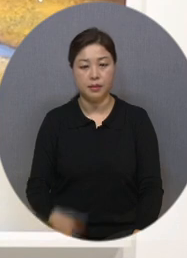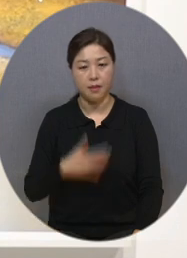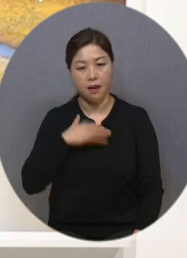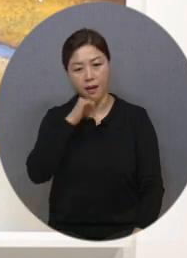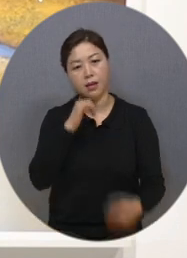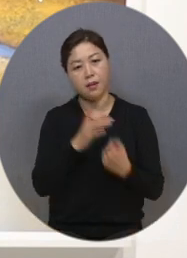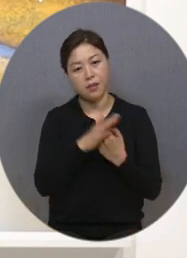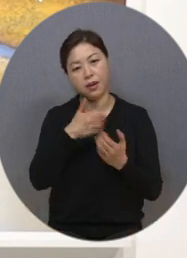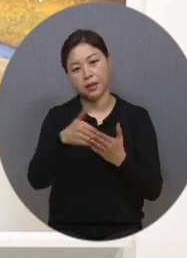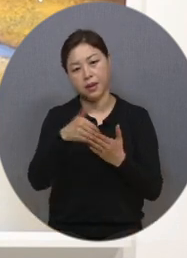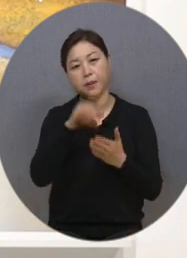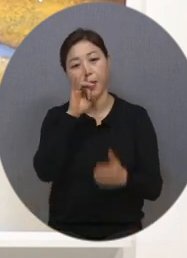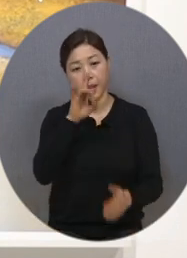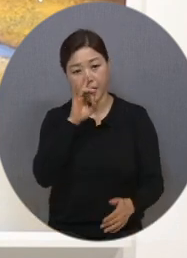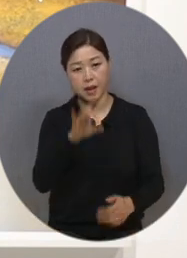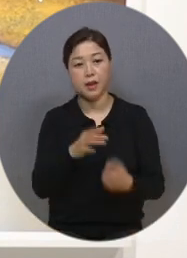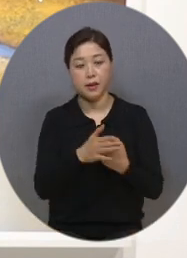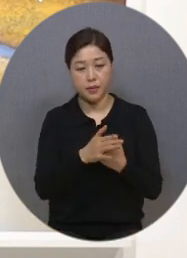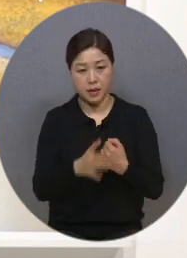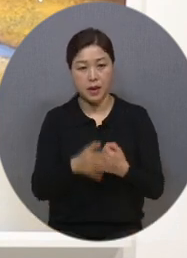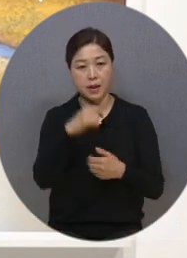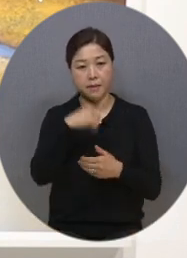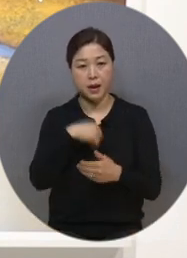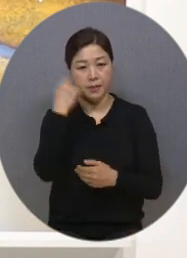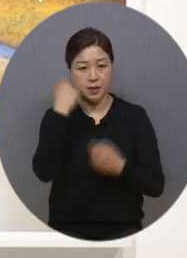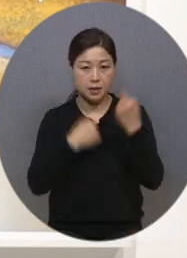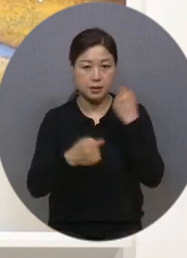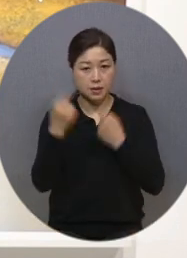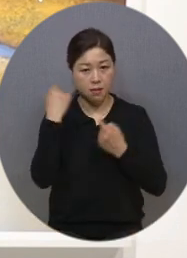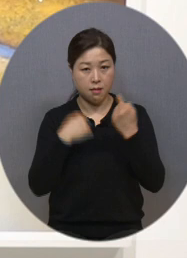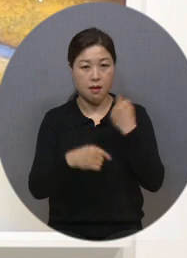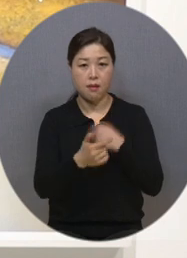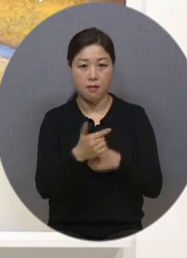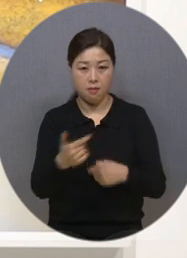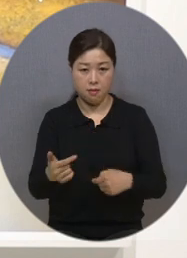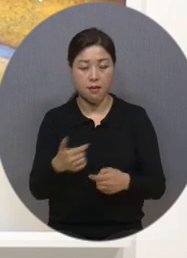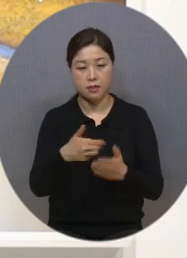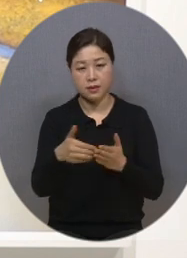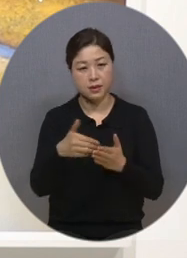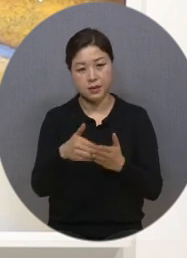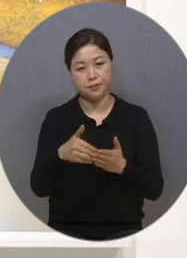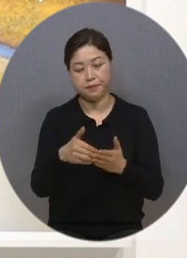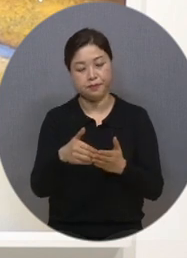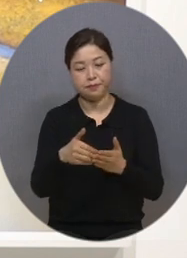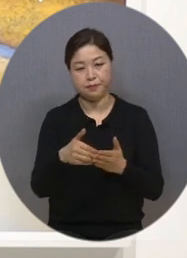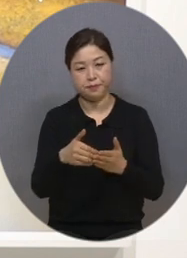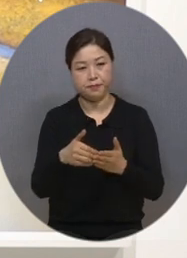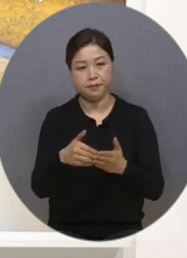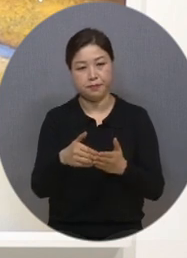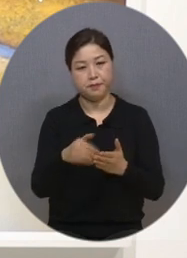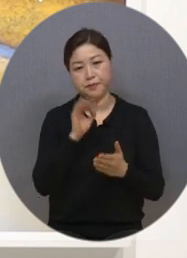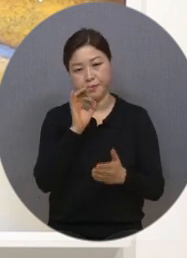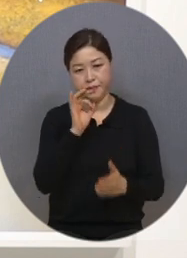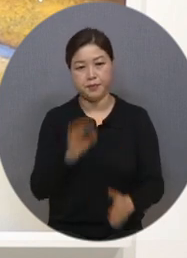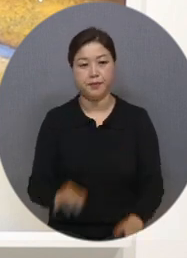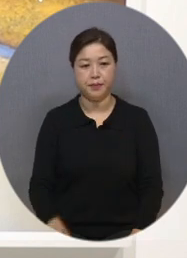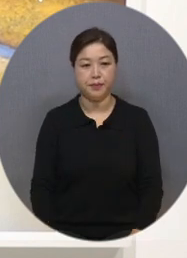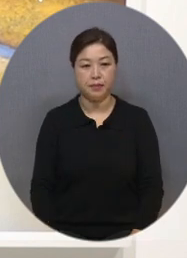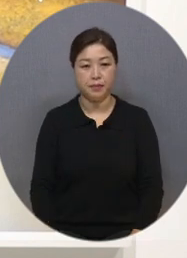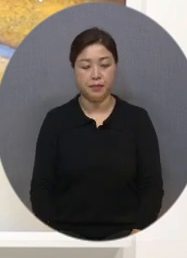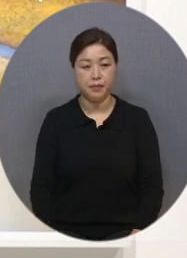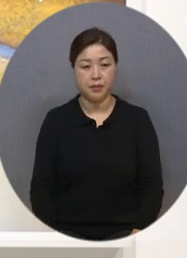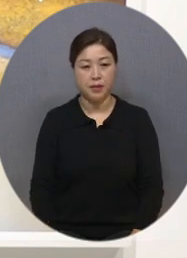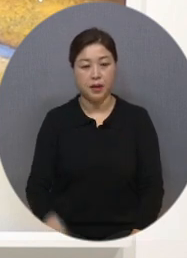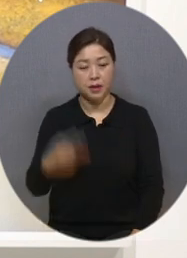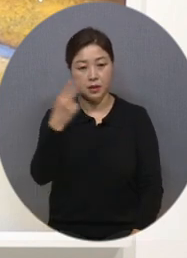이상 그릴 수 없게 되었을 때 그게 이제 마음이 상처가 돼서 더 이상 그리지 않았습니다.